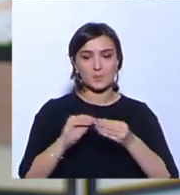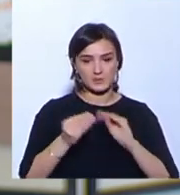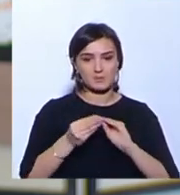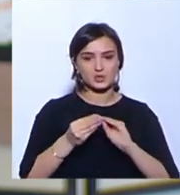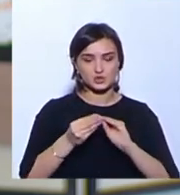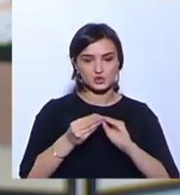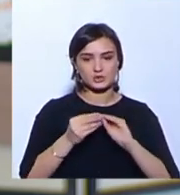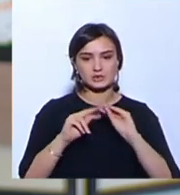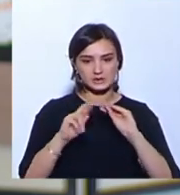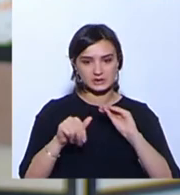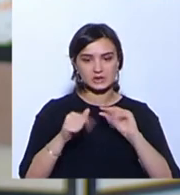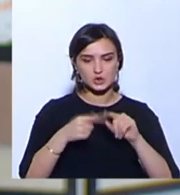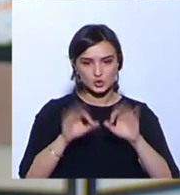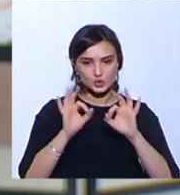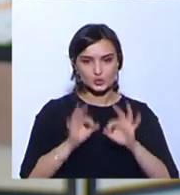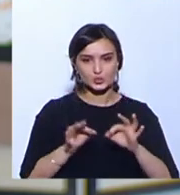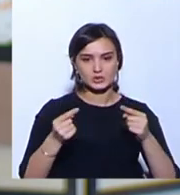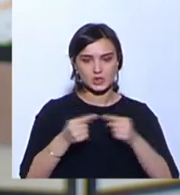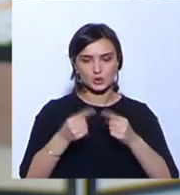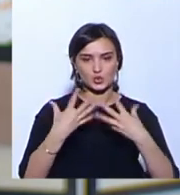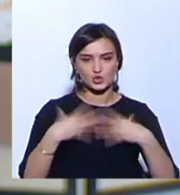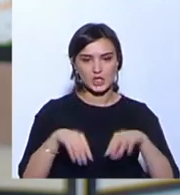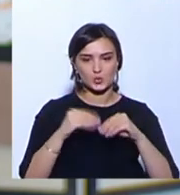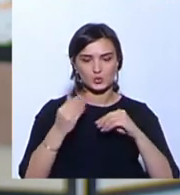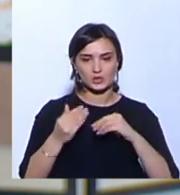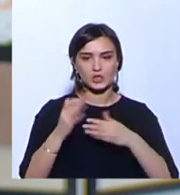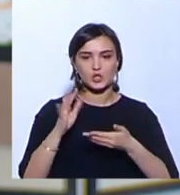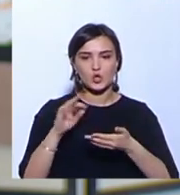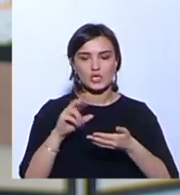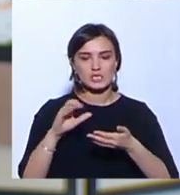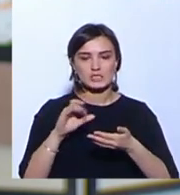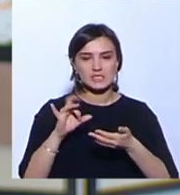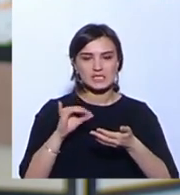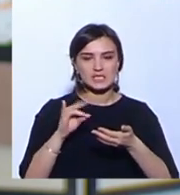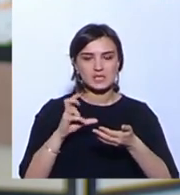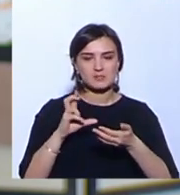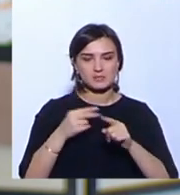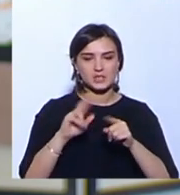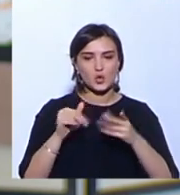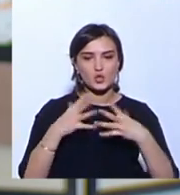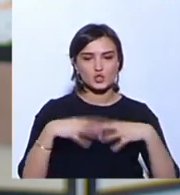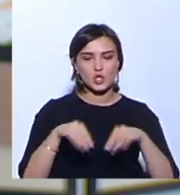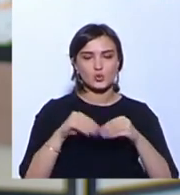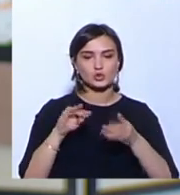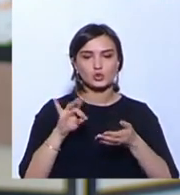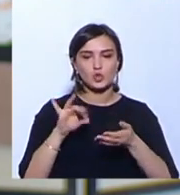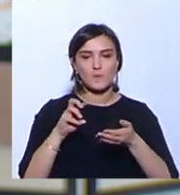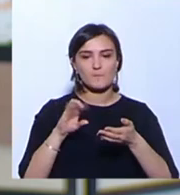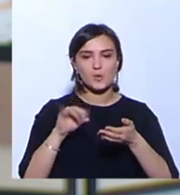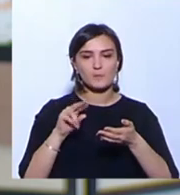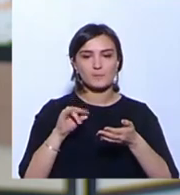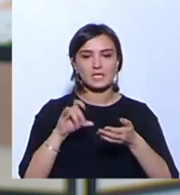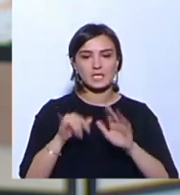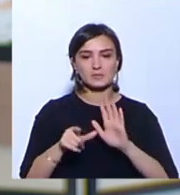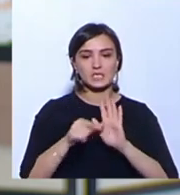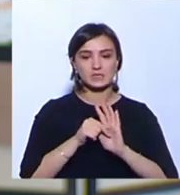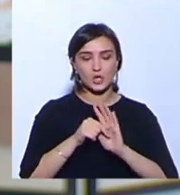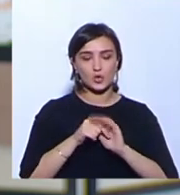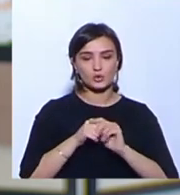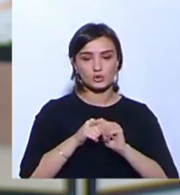პრობლემაში და ზუსტად ოჯახური ქოლესტერინემიები და ოჯახური თრომბოფილიები